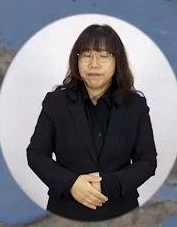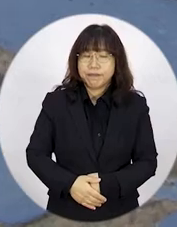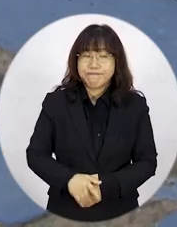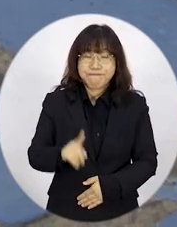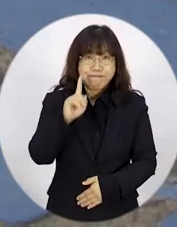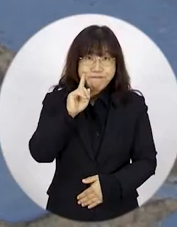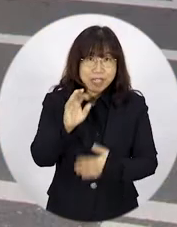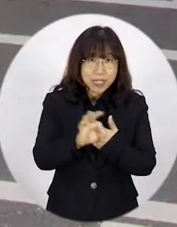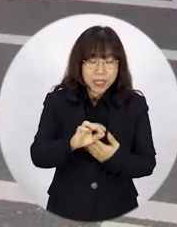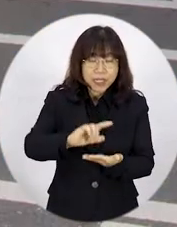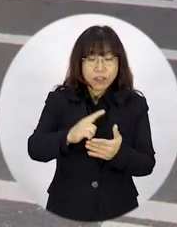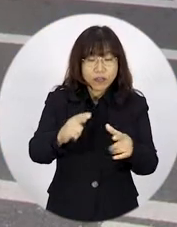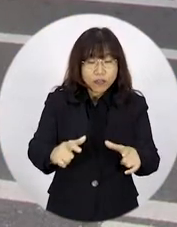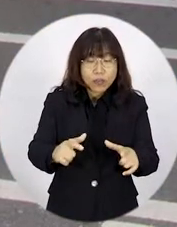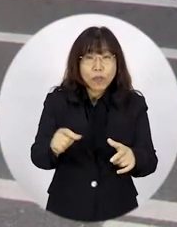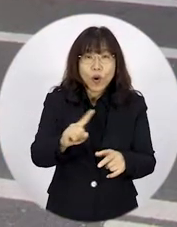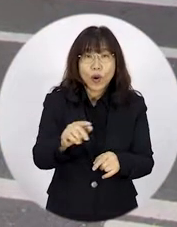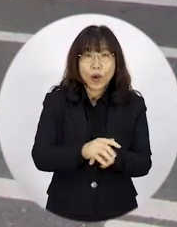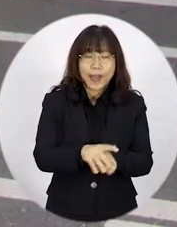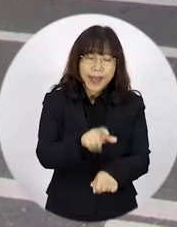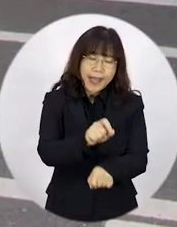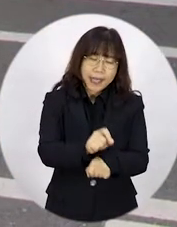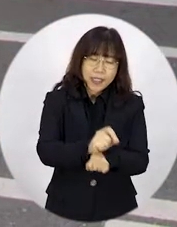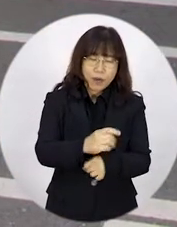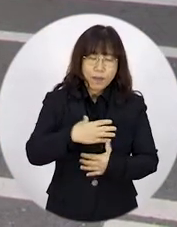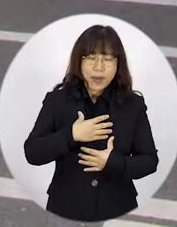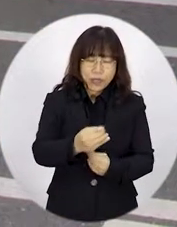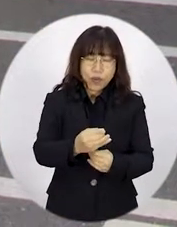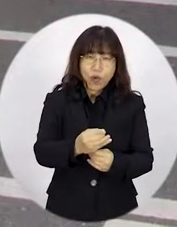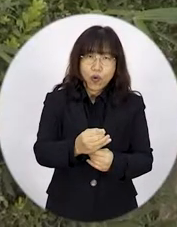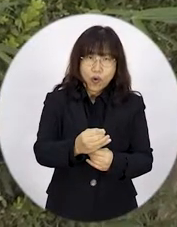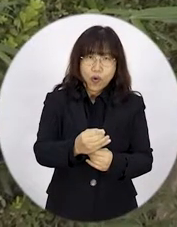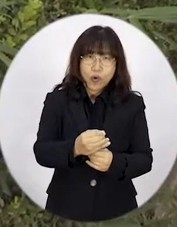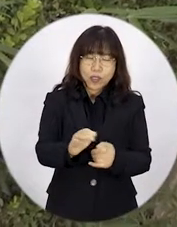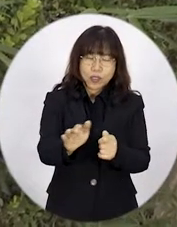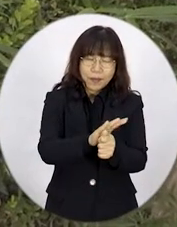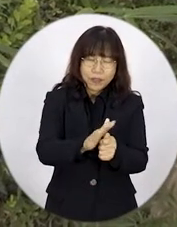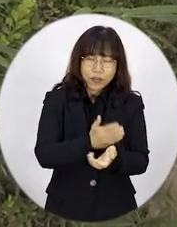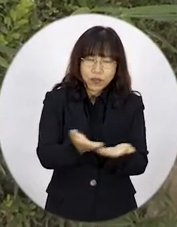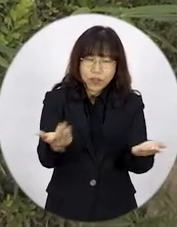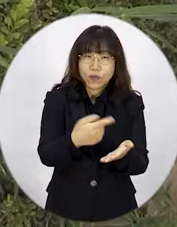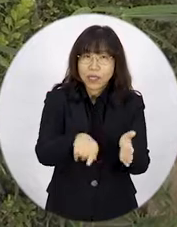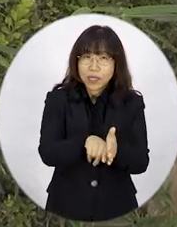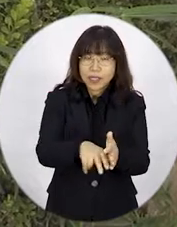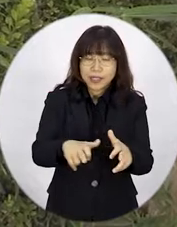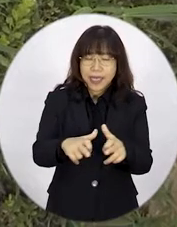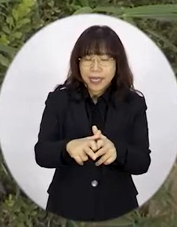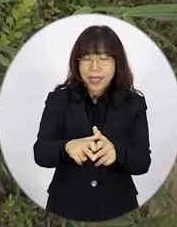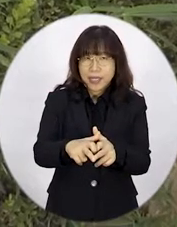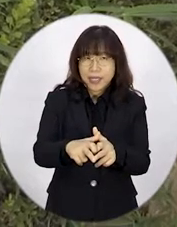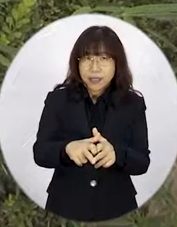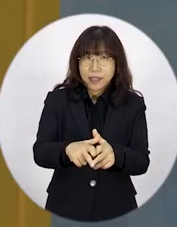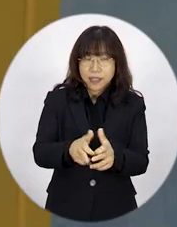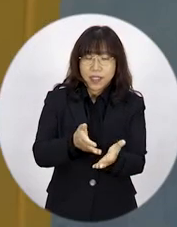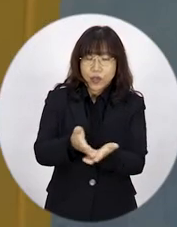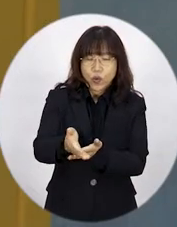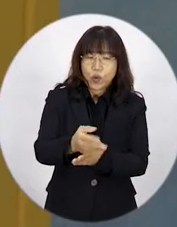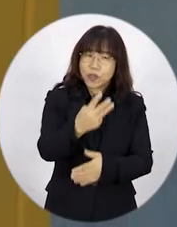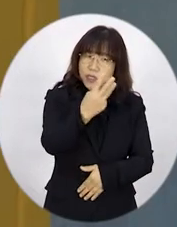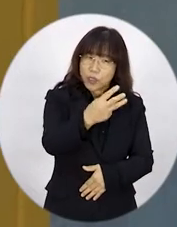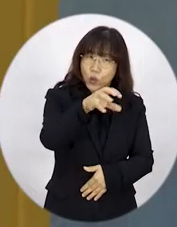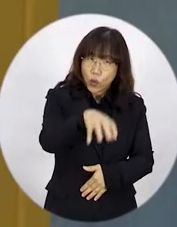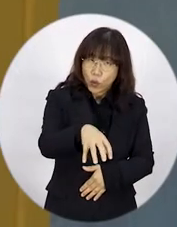세울 수 있습니다. 강서구는 이에 주민행정서비스 만족도를 향상시키기 위해 장애인 전용 주차구역